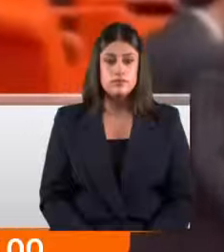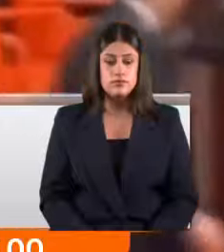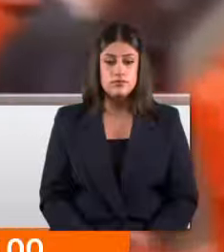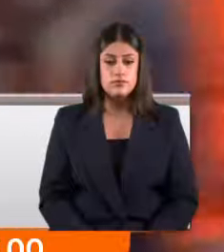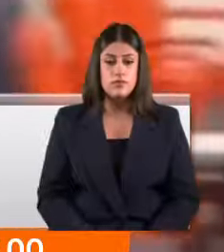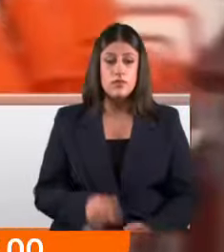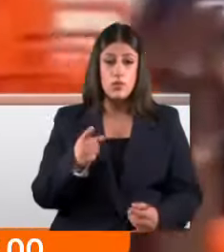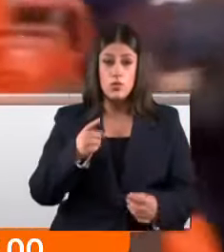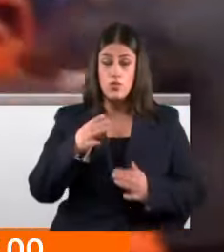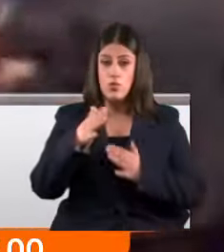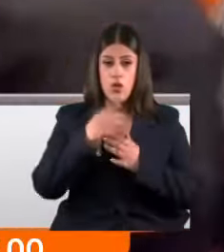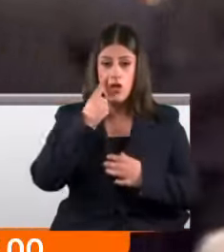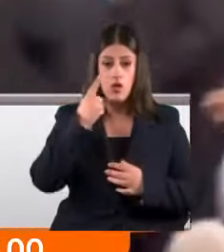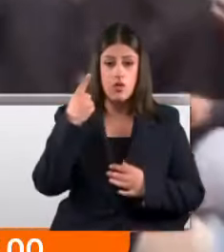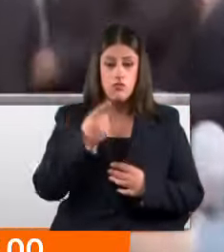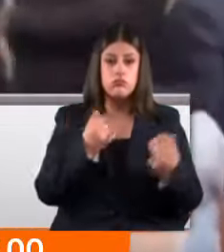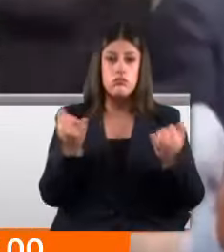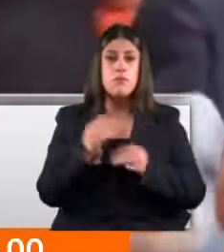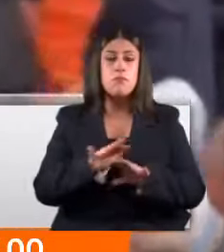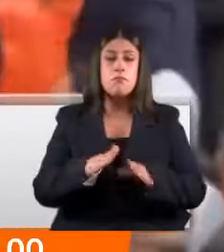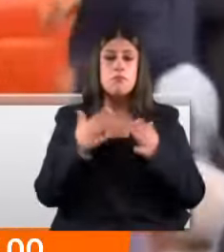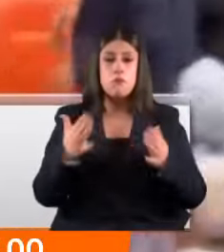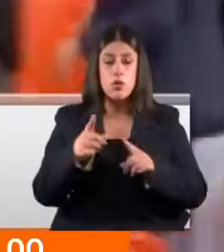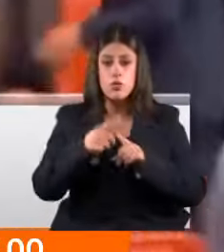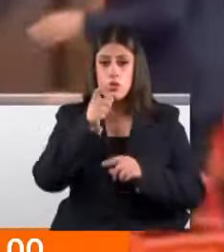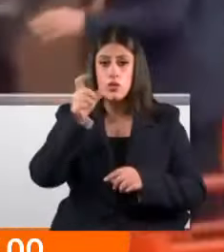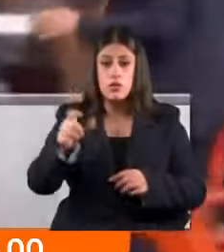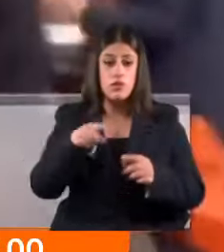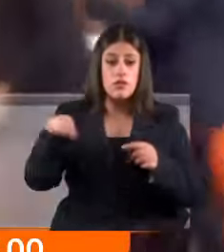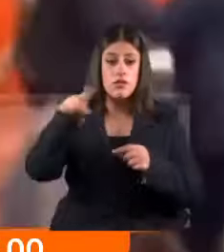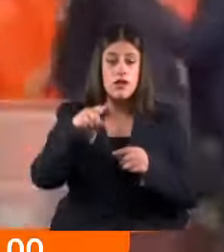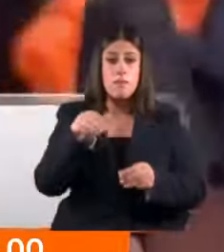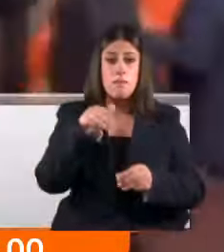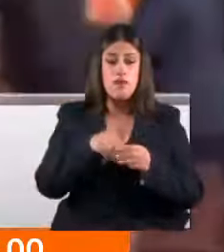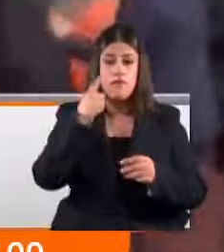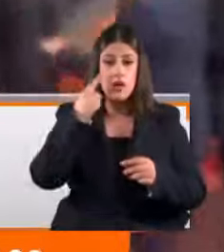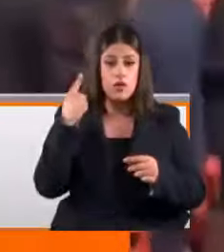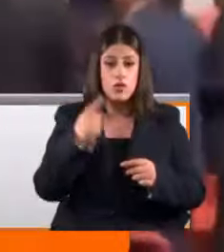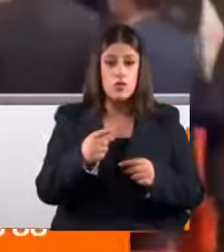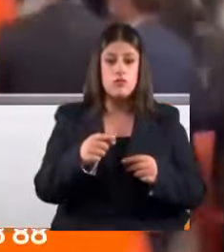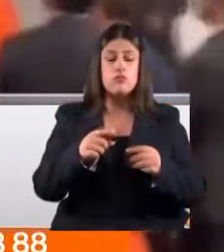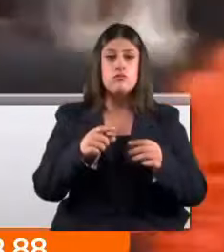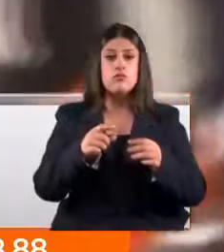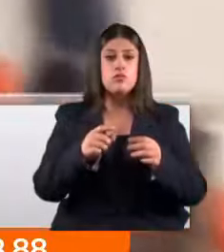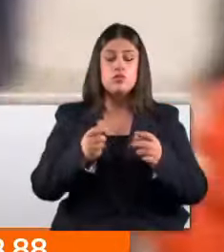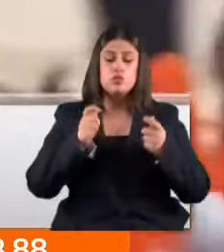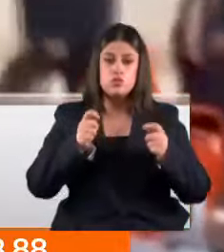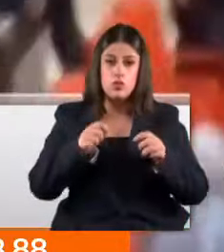Verilen arada da tartışma bitmedi. Türkoğlu diğer milletvekilleri tarafından güçlükle genel kuruldan çıkarıldı.